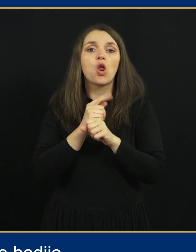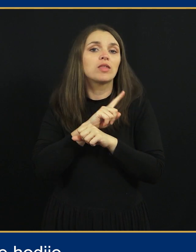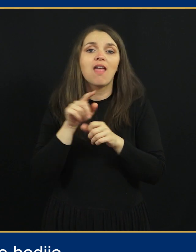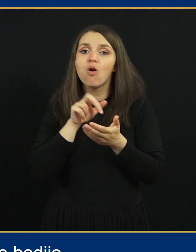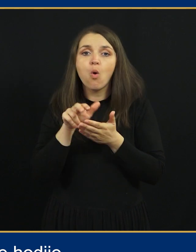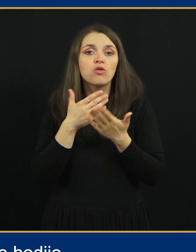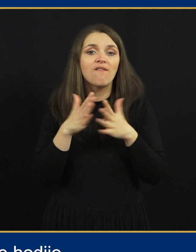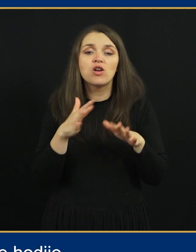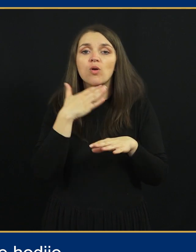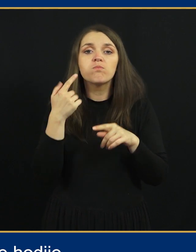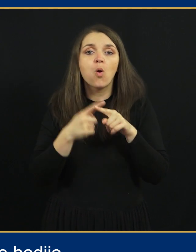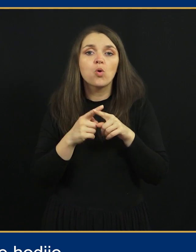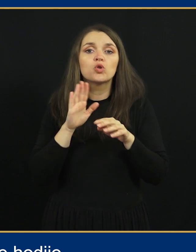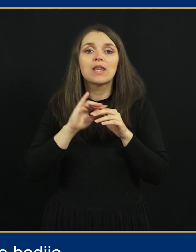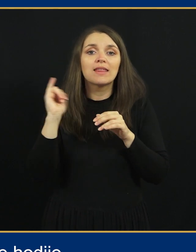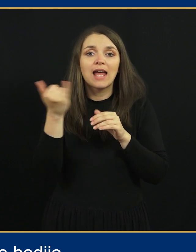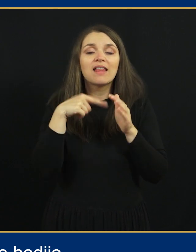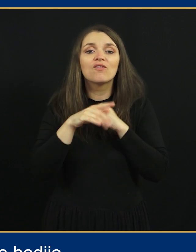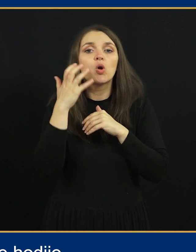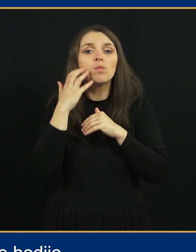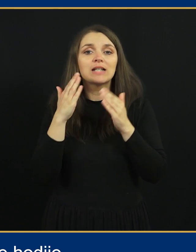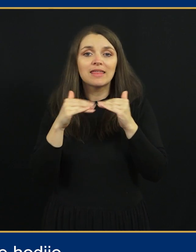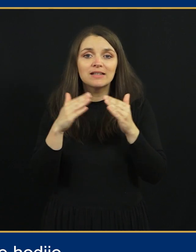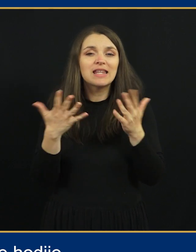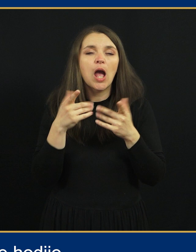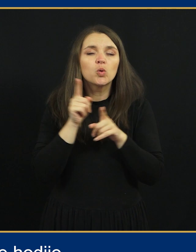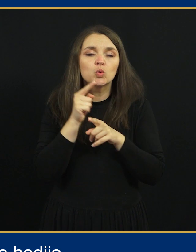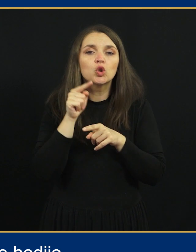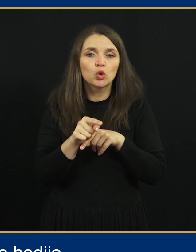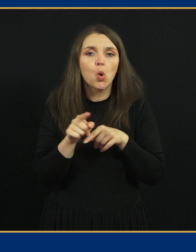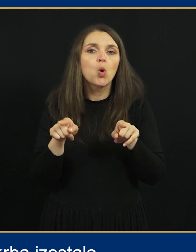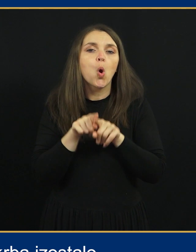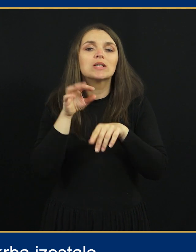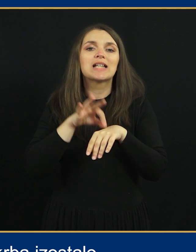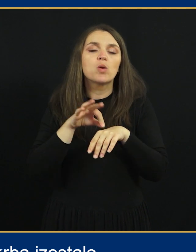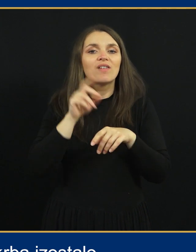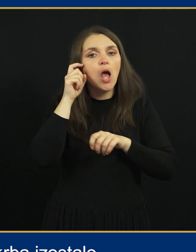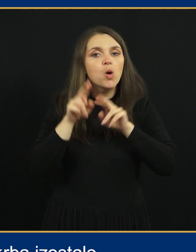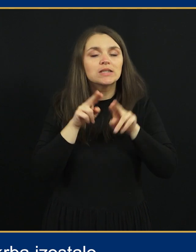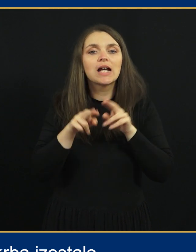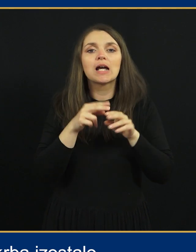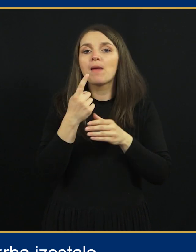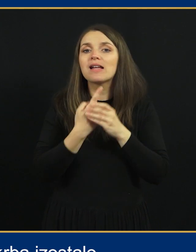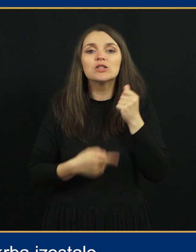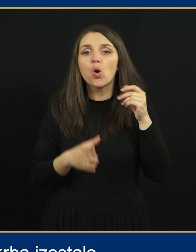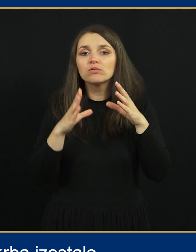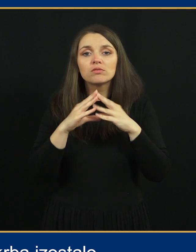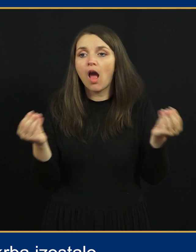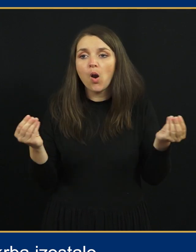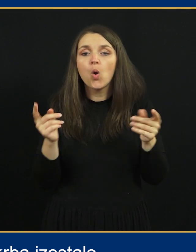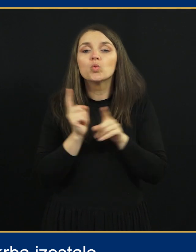centri za socialno delo ne hodijo več tako pogosto na teren v romska naselja, nekako je tudi to kot zdravstvena